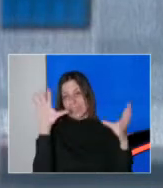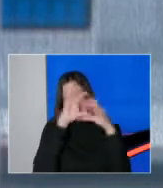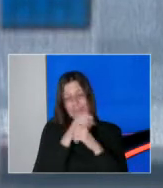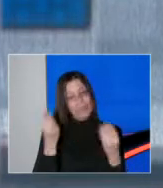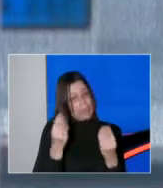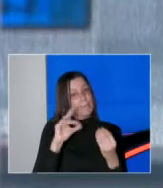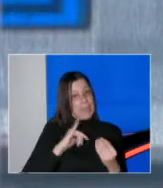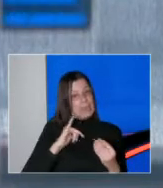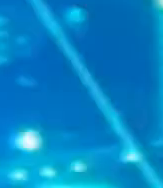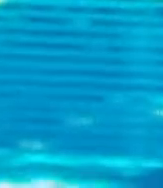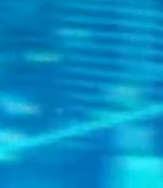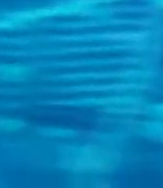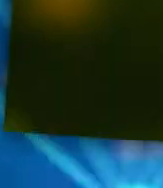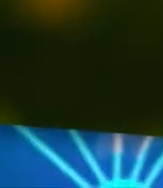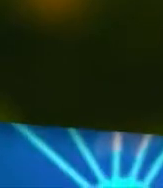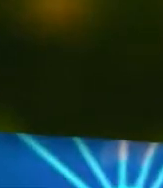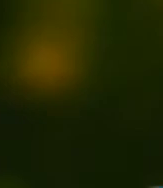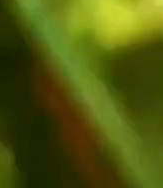דברים מעניינים, מיד.